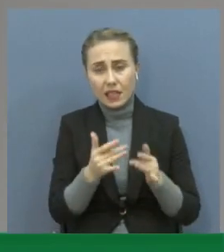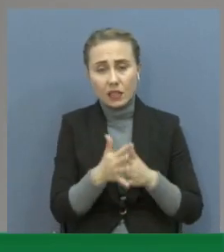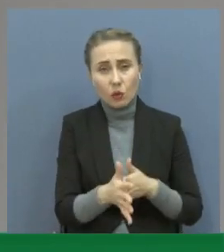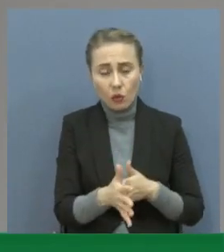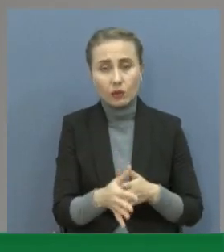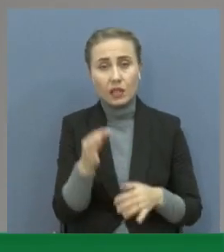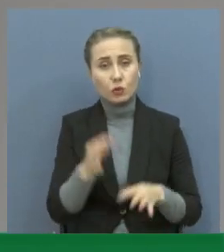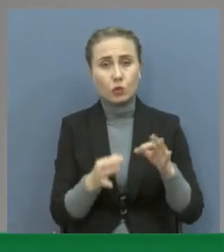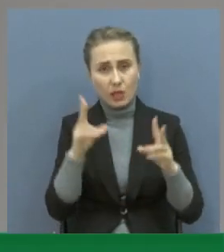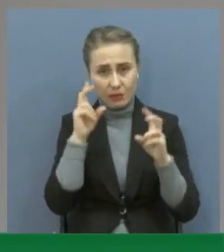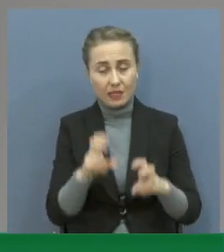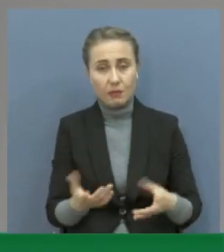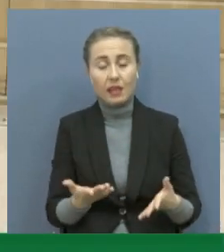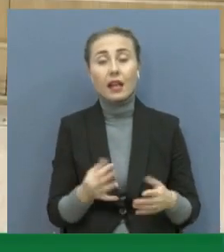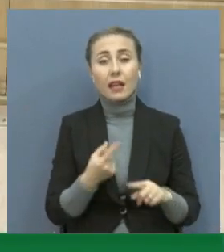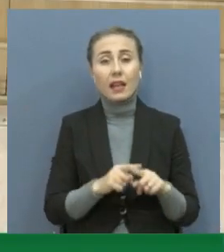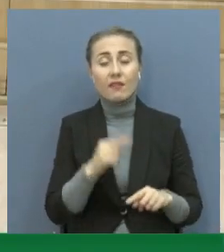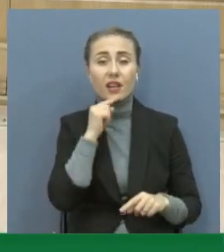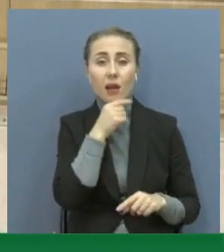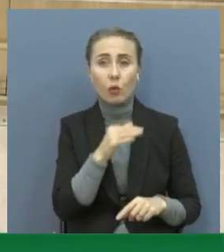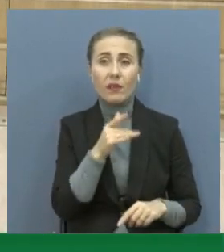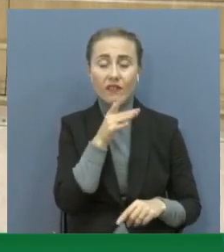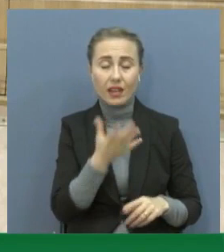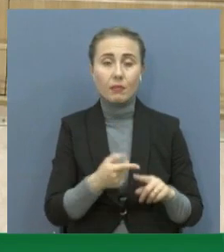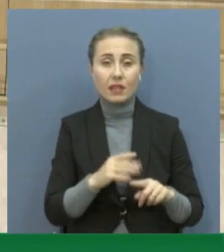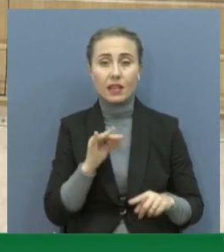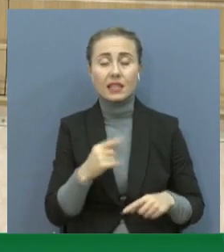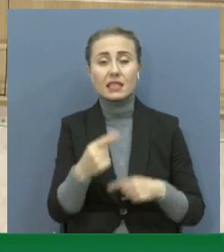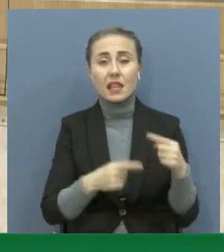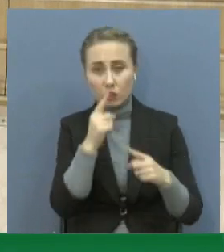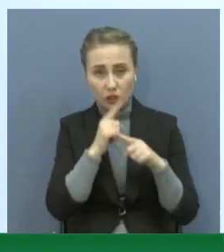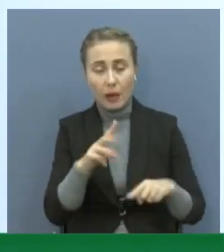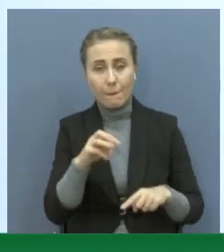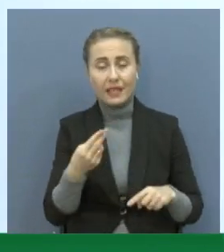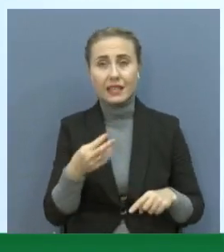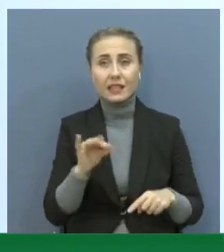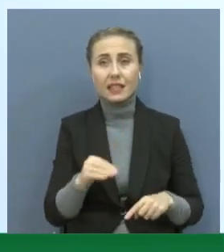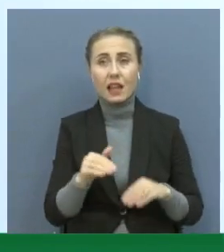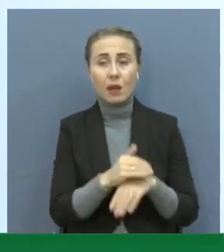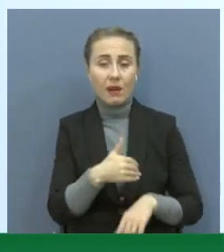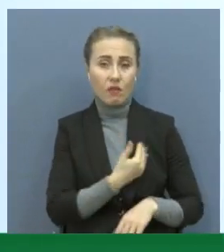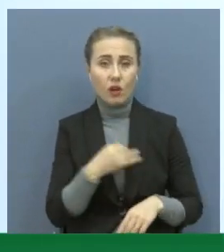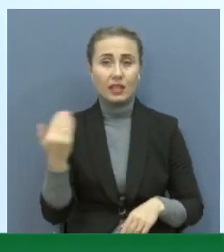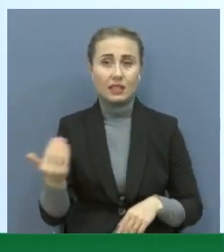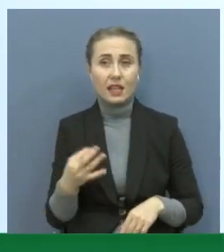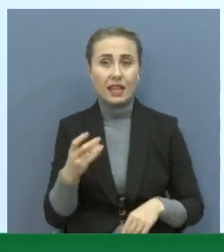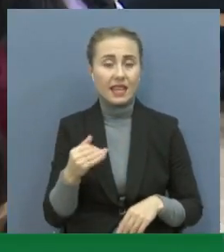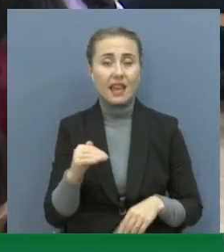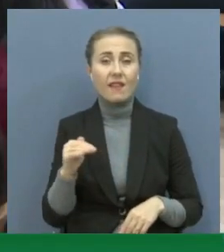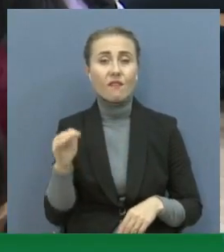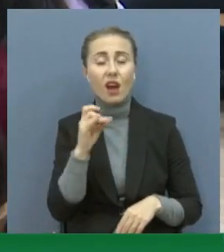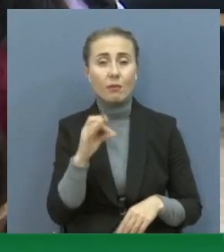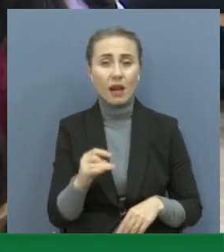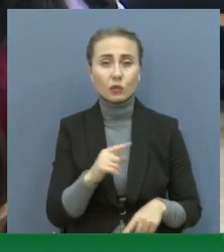нежели при судебном разбирательстве, а также в экономии времени. Следующие особенности медиации – это добровольность сторон и неформальность